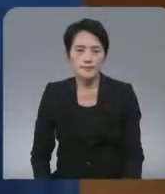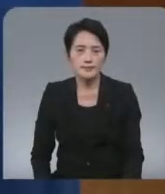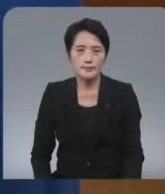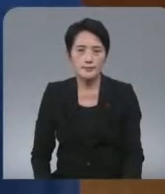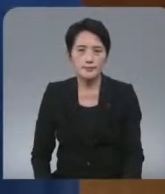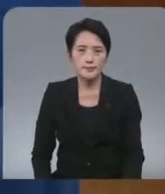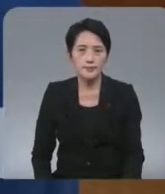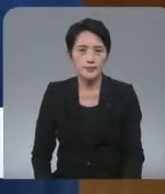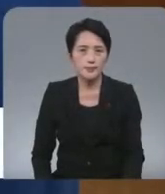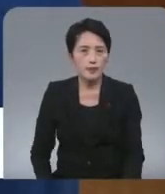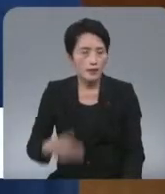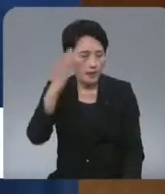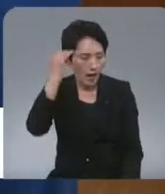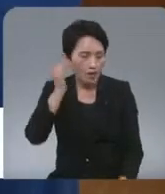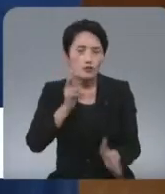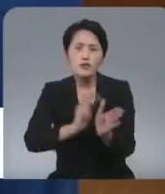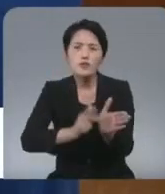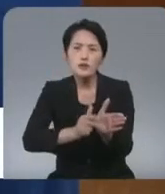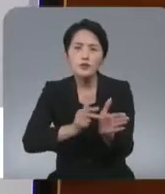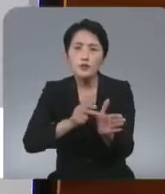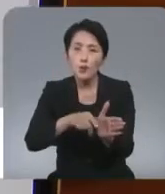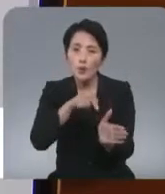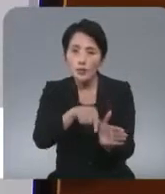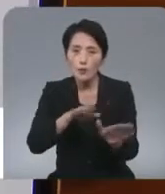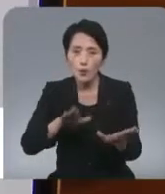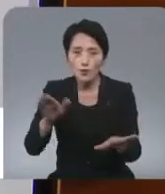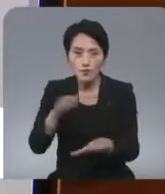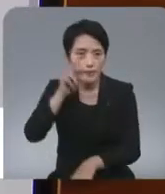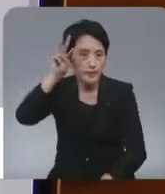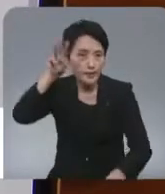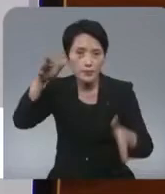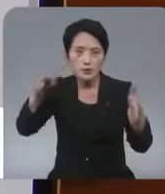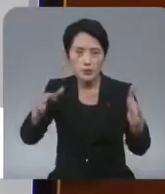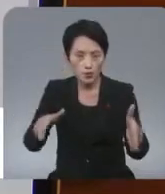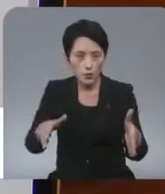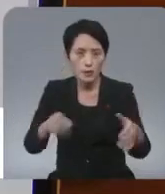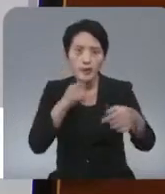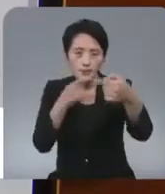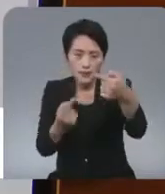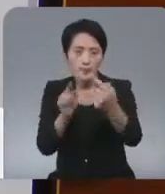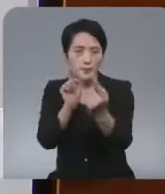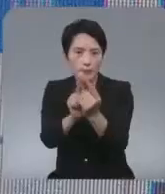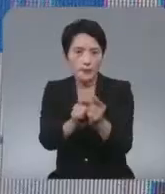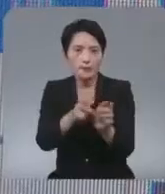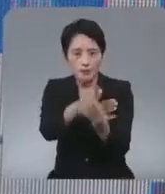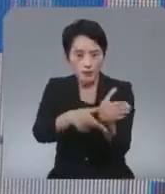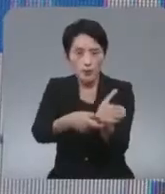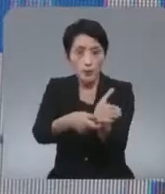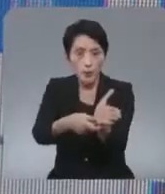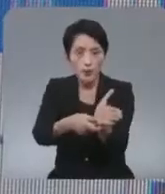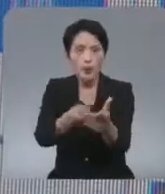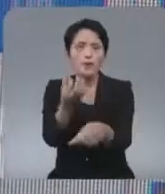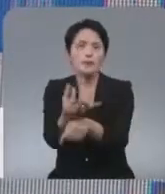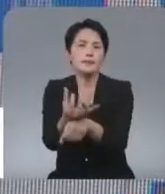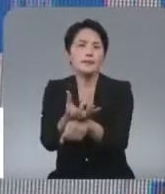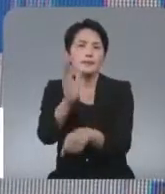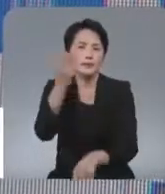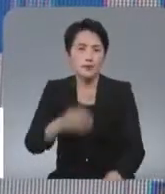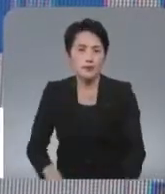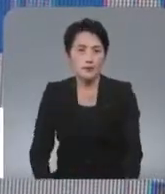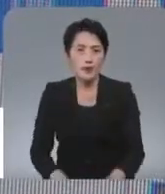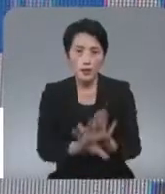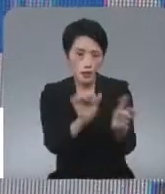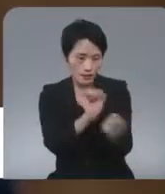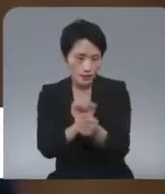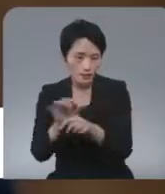韩国从11日开始预售农历新年期间的列车票。韩国铁道公社当天9时开始通过网络和